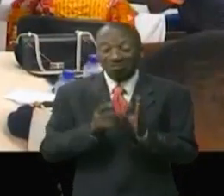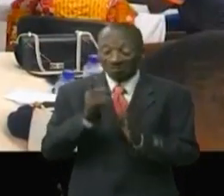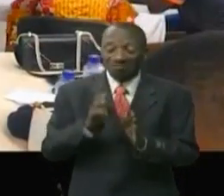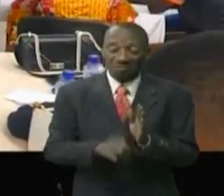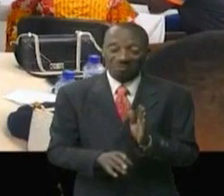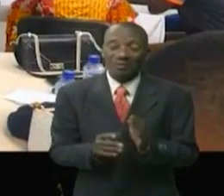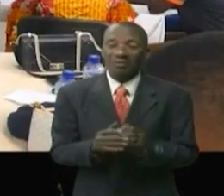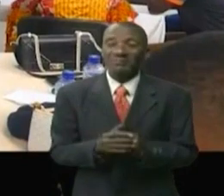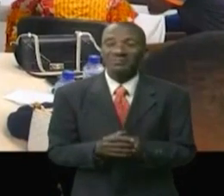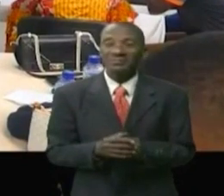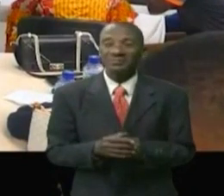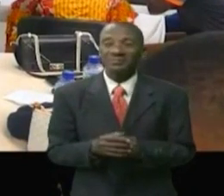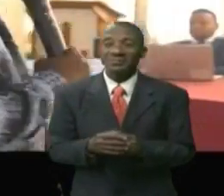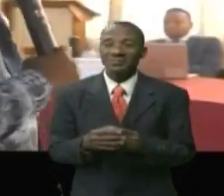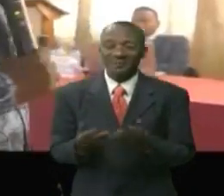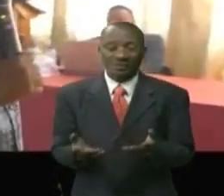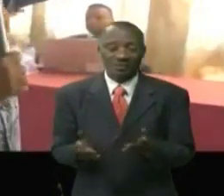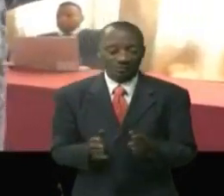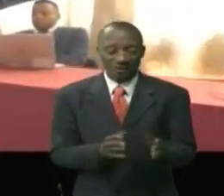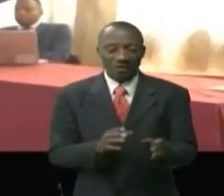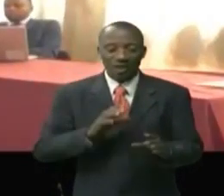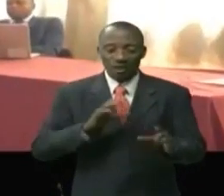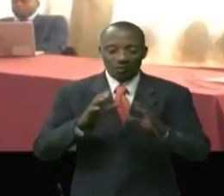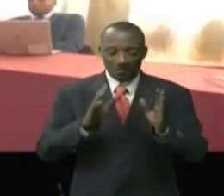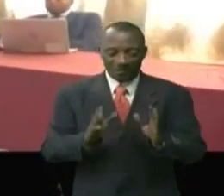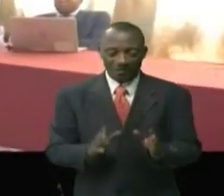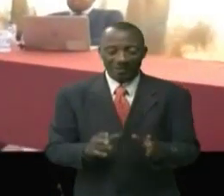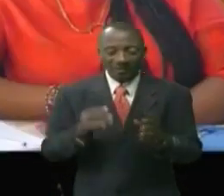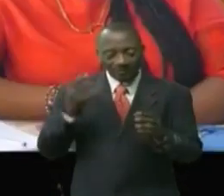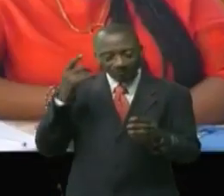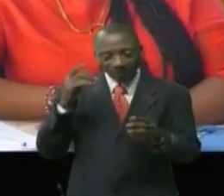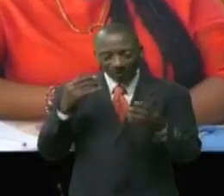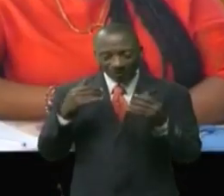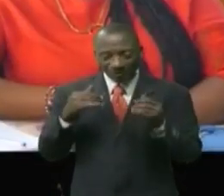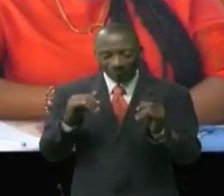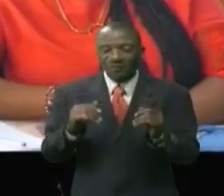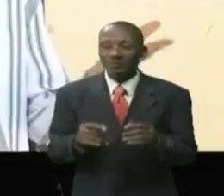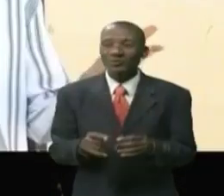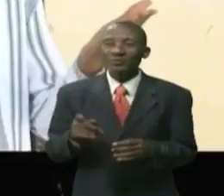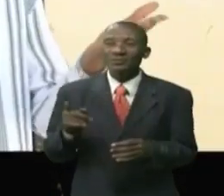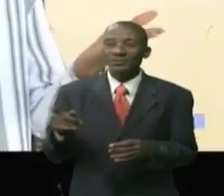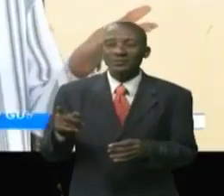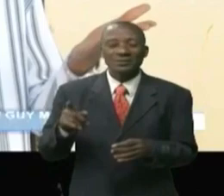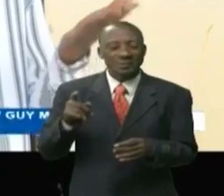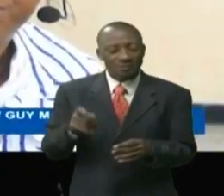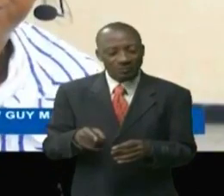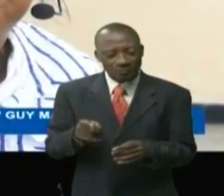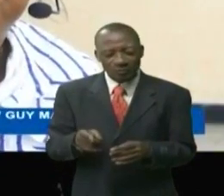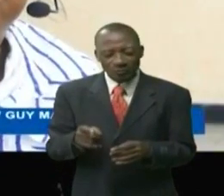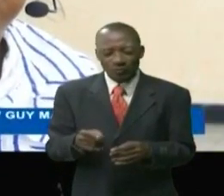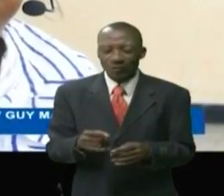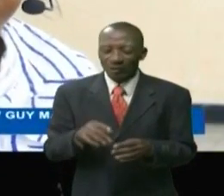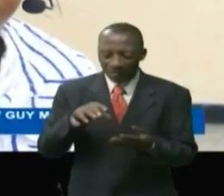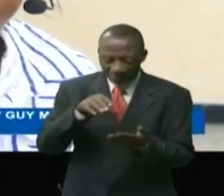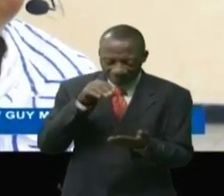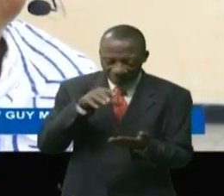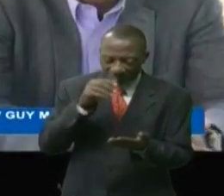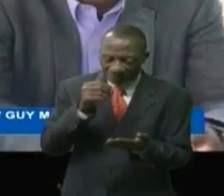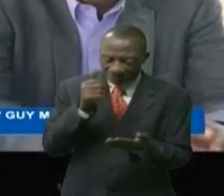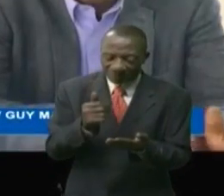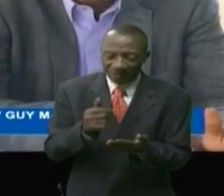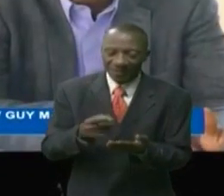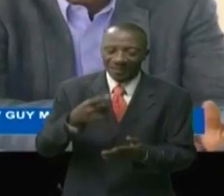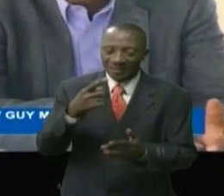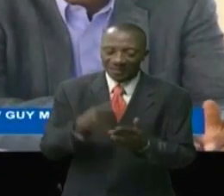dispensateurs des formations sont amenés par leurs activités à élaborer des informations qui sont importantes pour le micro petitte et